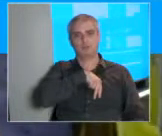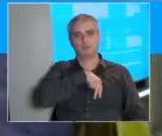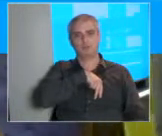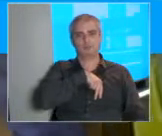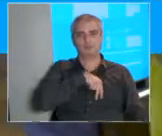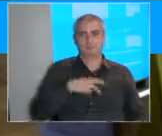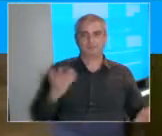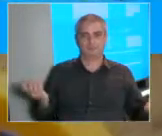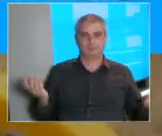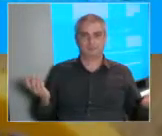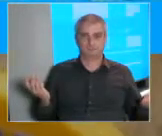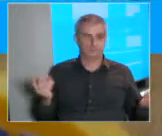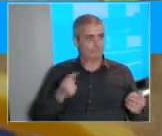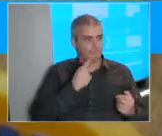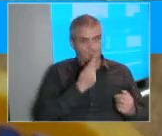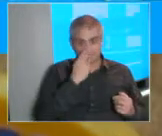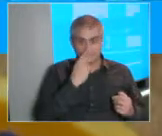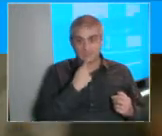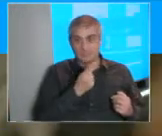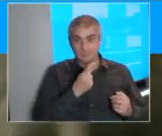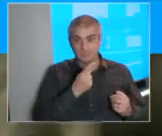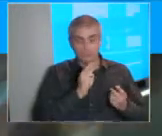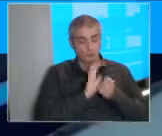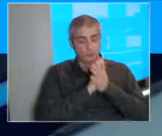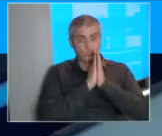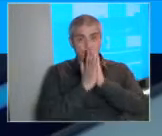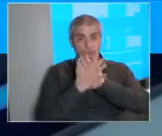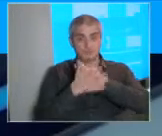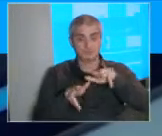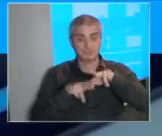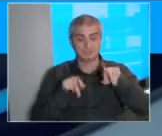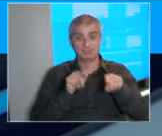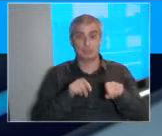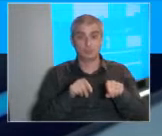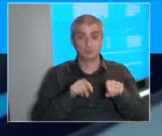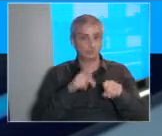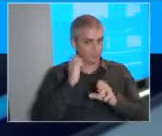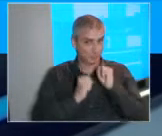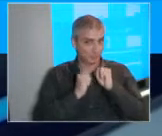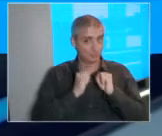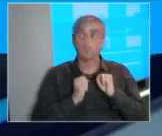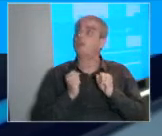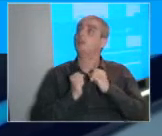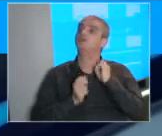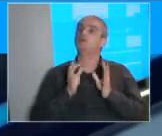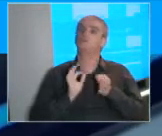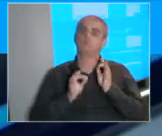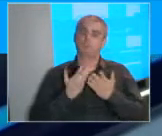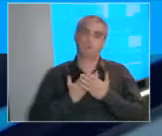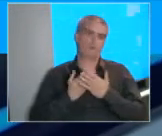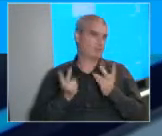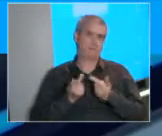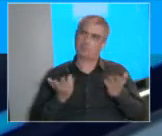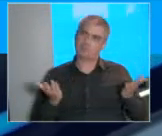אוקיי? אז מה שאתה מנסה בעצם להגיד לי, ששינוי הסטטוס הזה הוא קשה. הוא קשה משפטית, עובדתית הוא